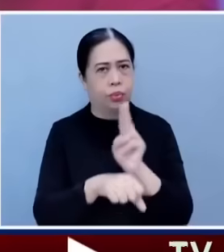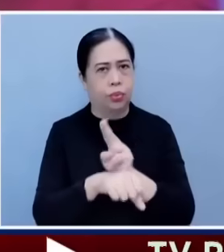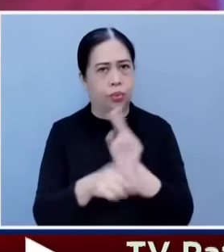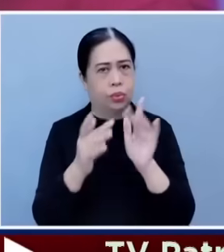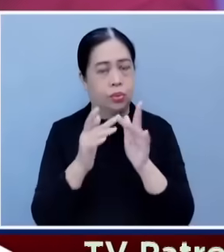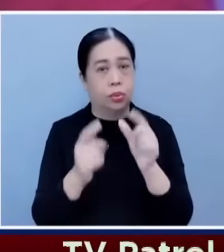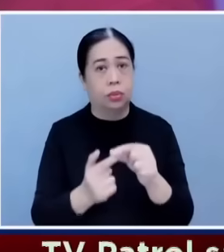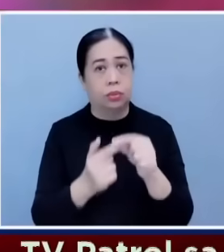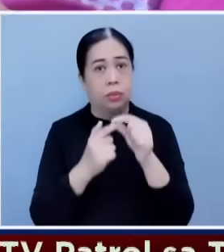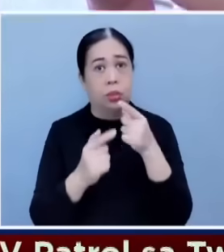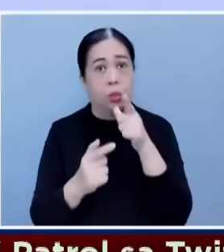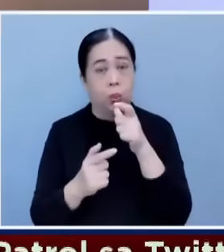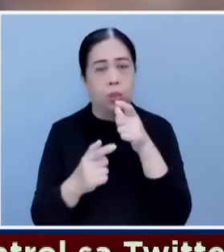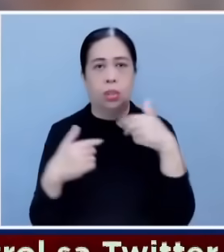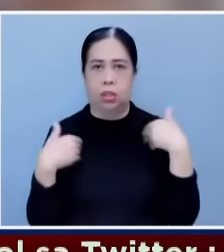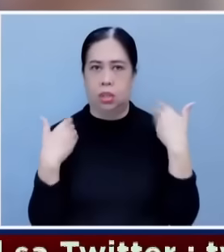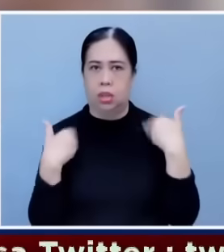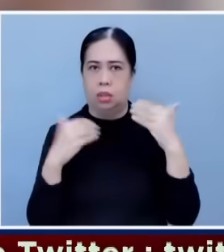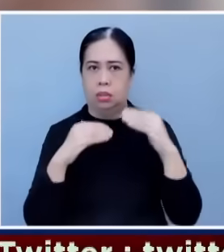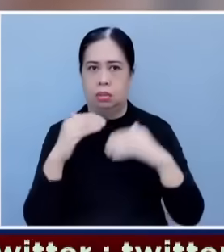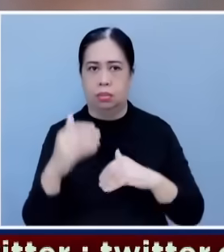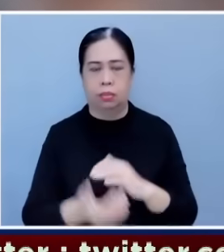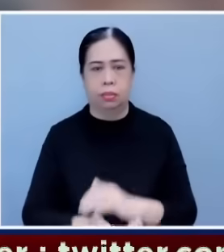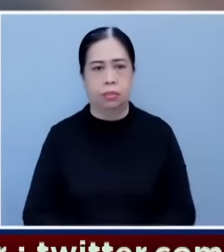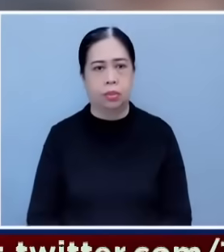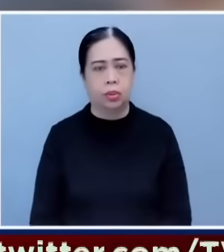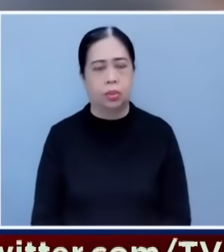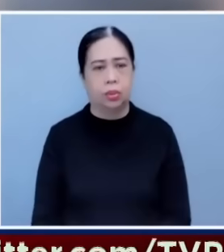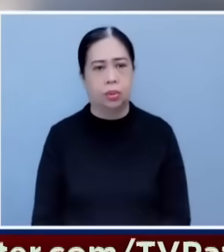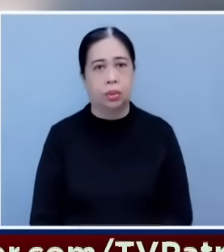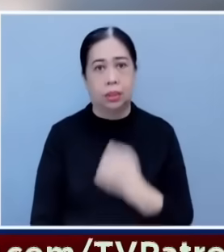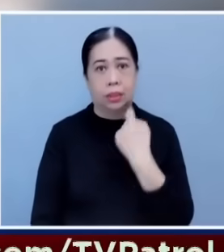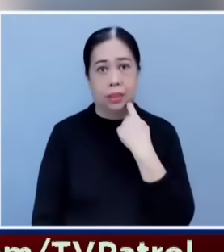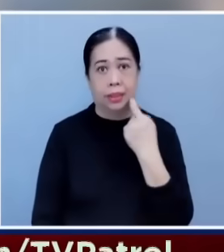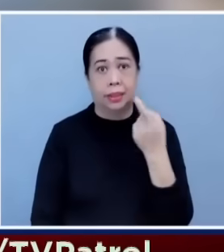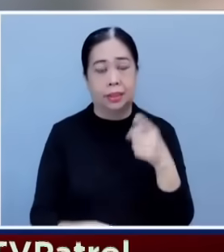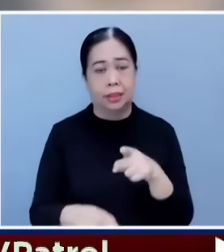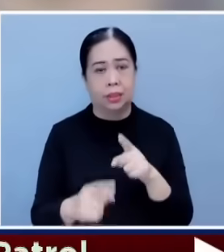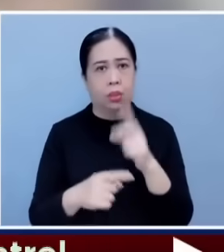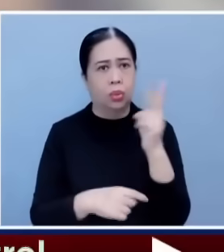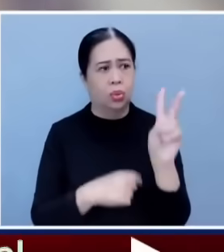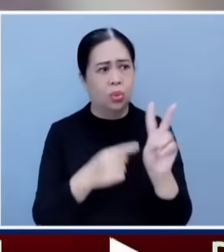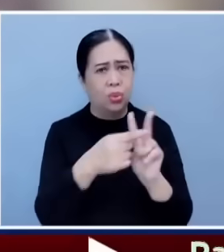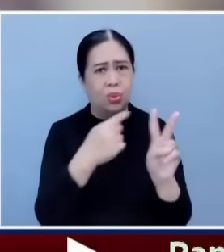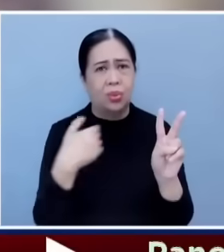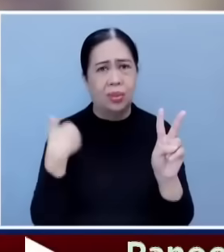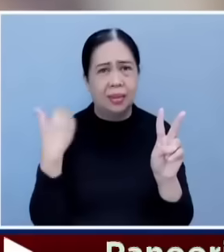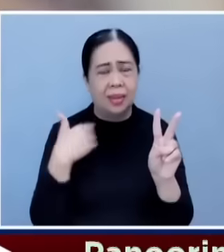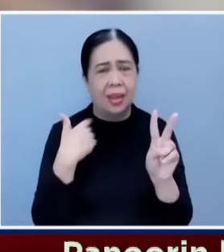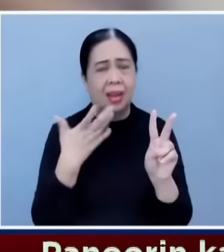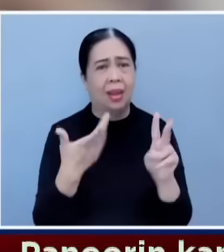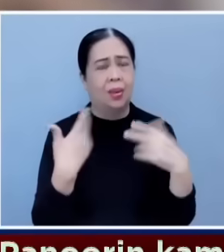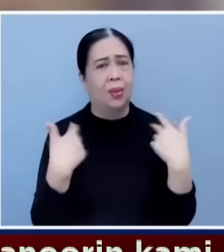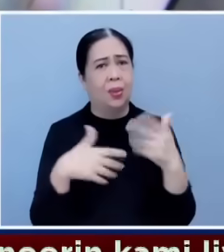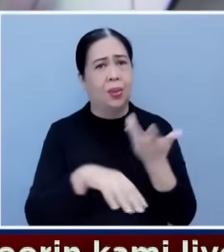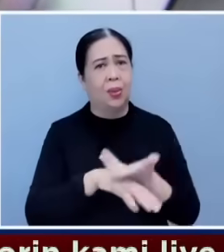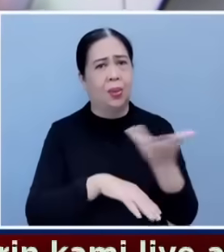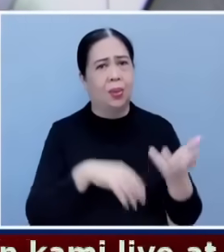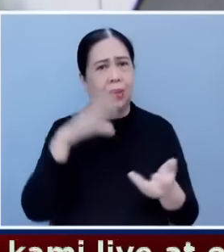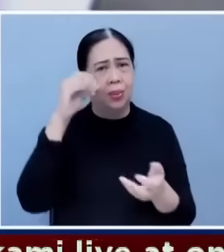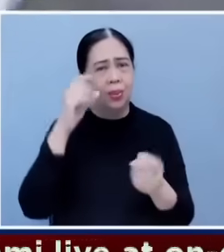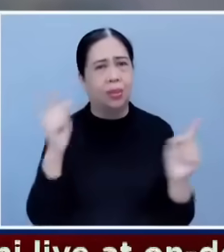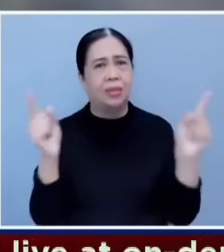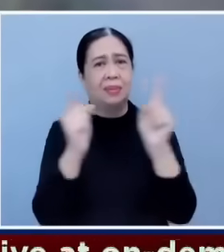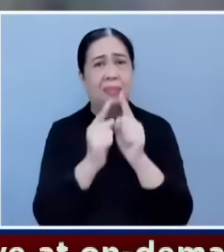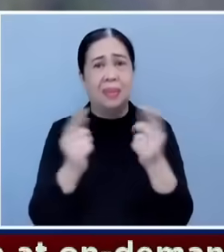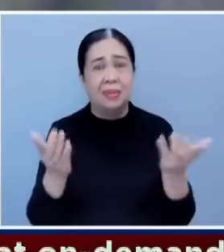lalo na ng mga menor de edad. Kasunod ng balita na dalawang menor de edad ang nabiktima ng mga lalaking nakilala nila